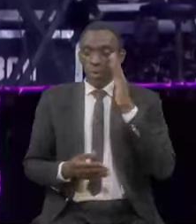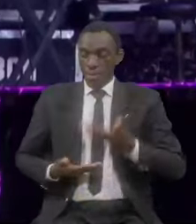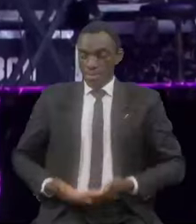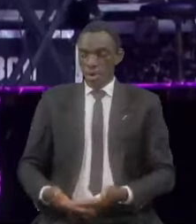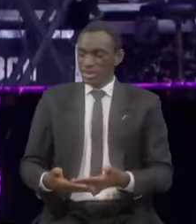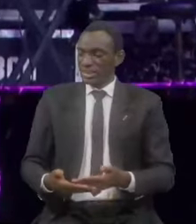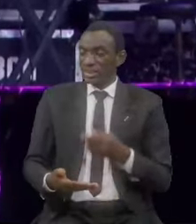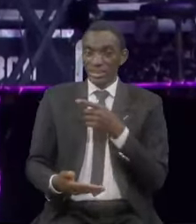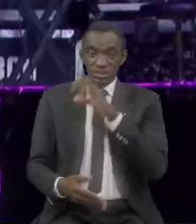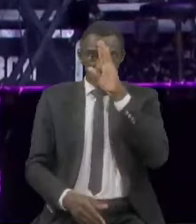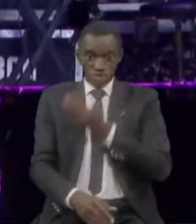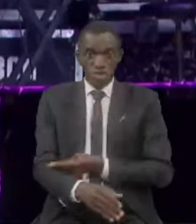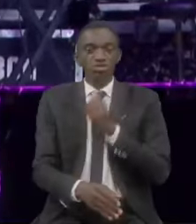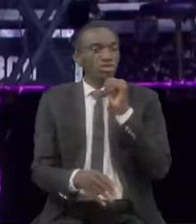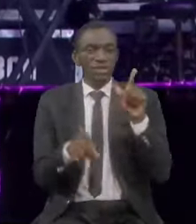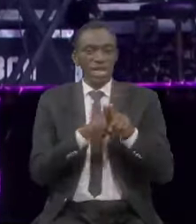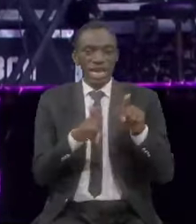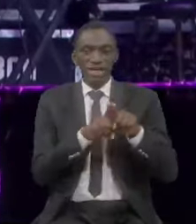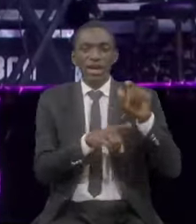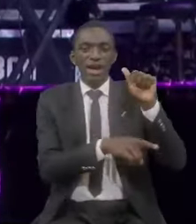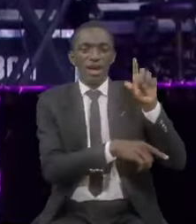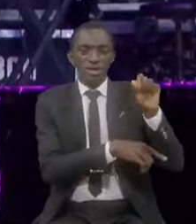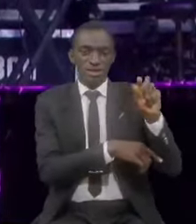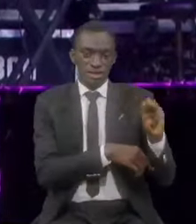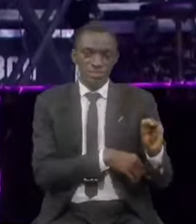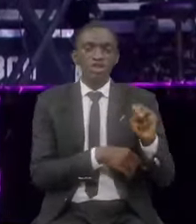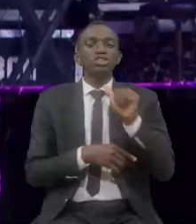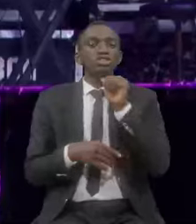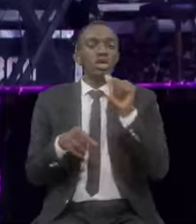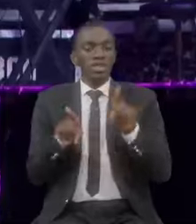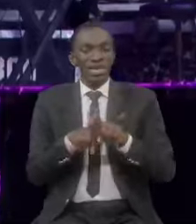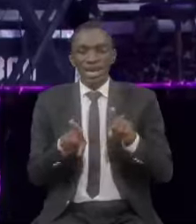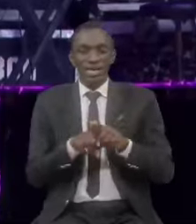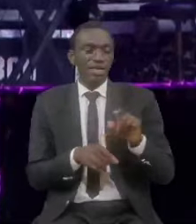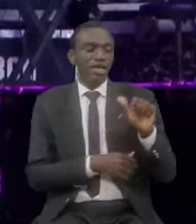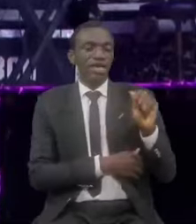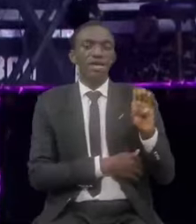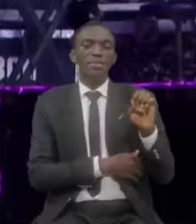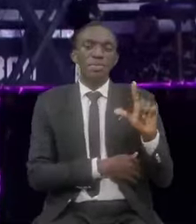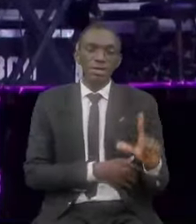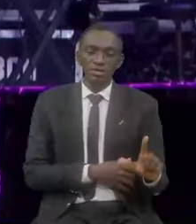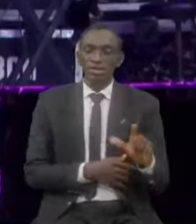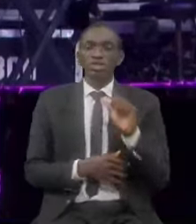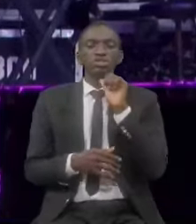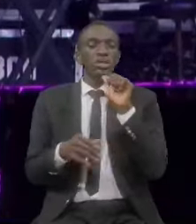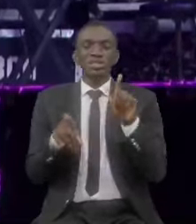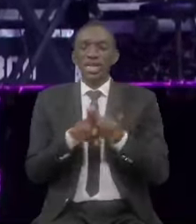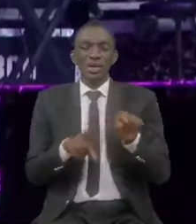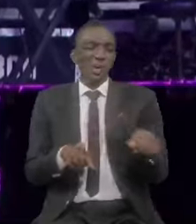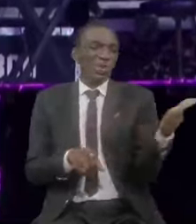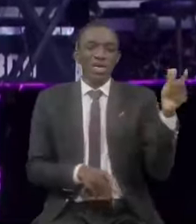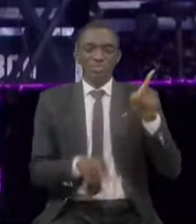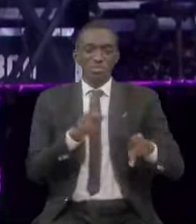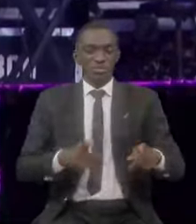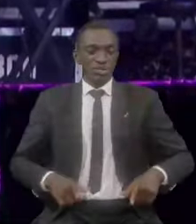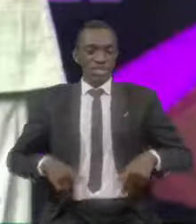d'Adam, pas un fils comme Abel, un fils pas comme toute autre personne qui a